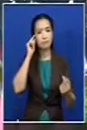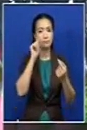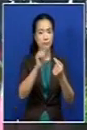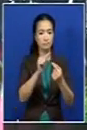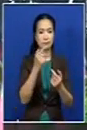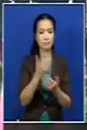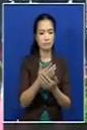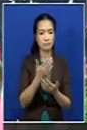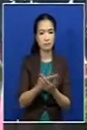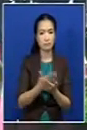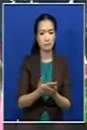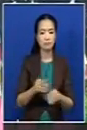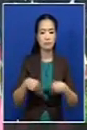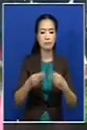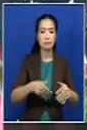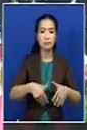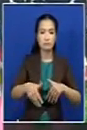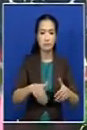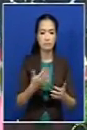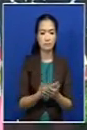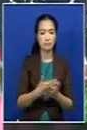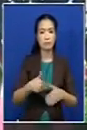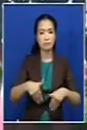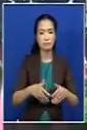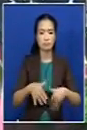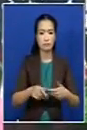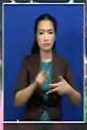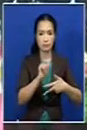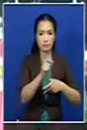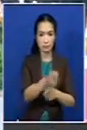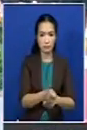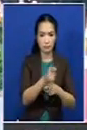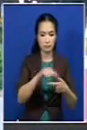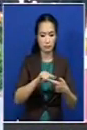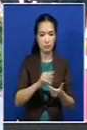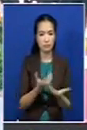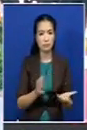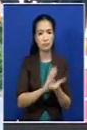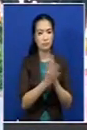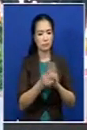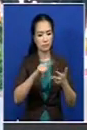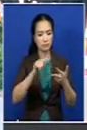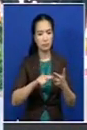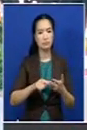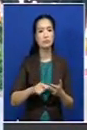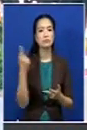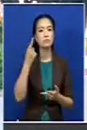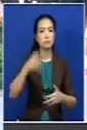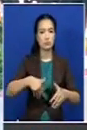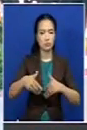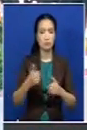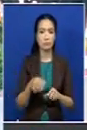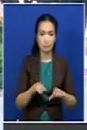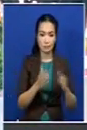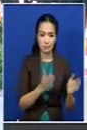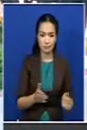เพื่อสร้างรายได้ให้ชุมชนค่ะเน้นการสร้างรายได้หลักๆ3ทางคือทางเกษตรแปรรูปและท่องเที่ยวชุมชนจะมีการจัดกระ